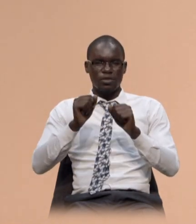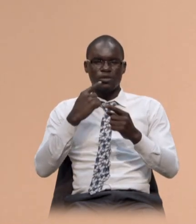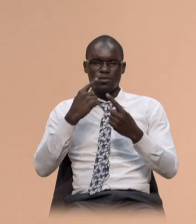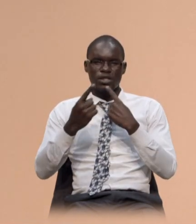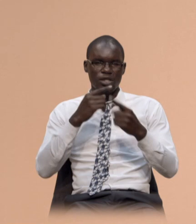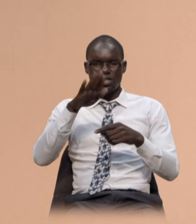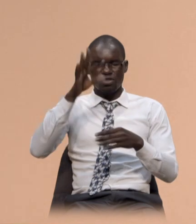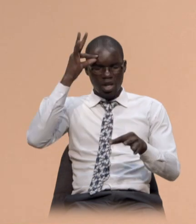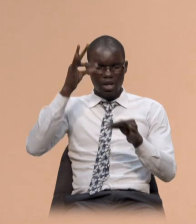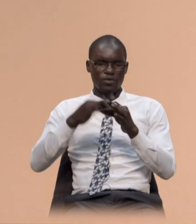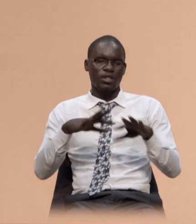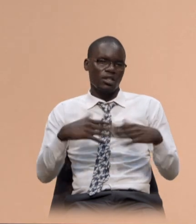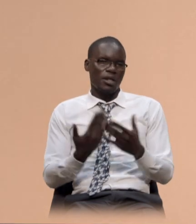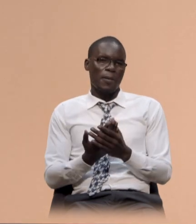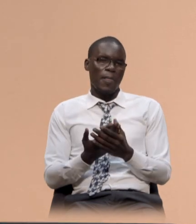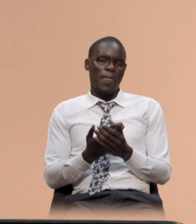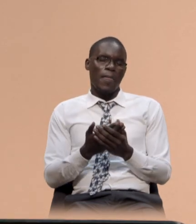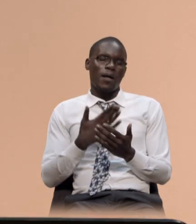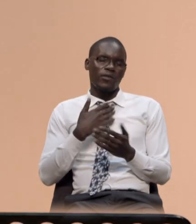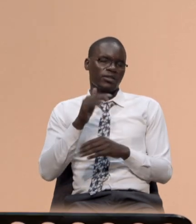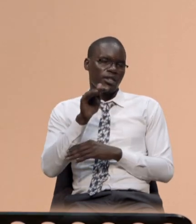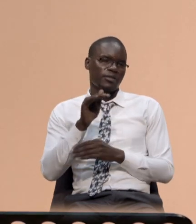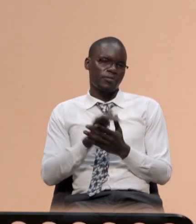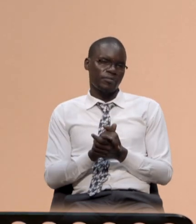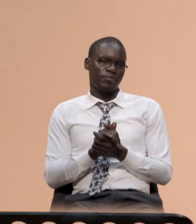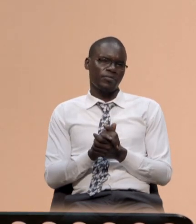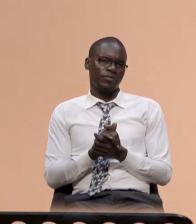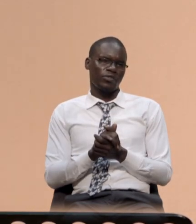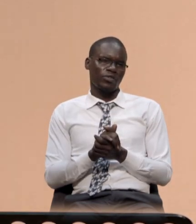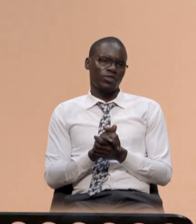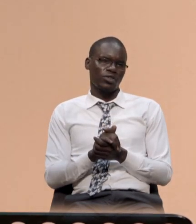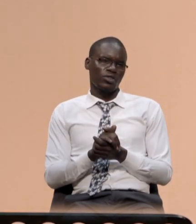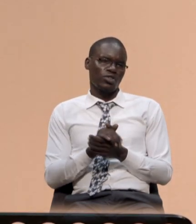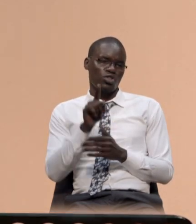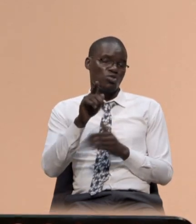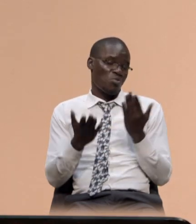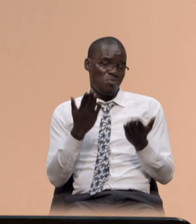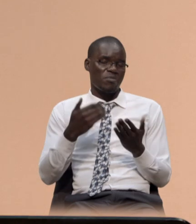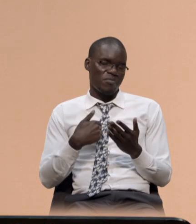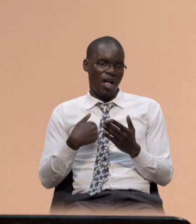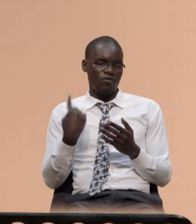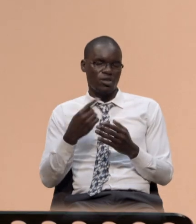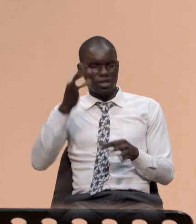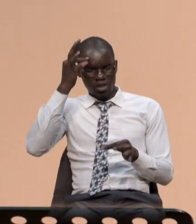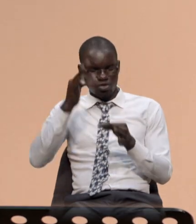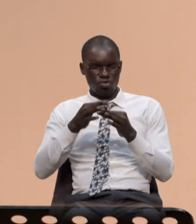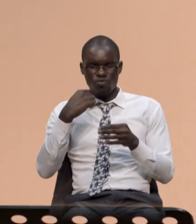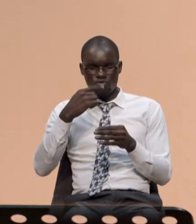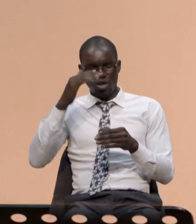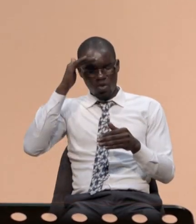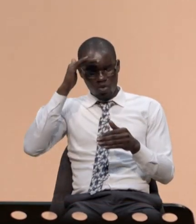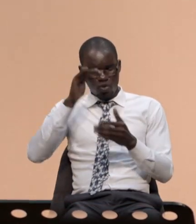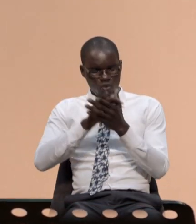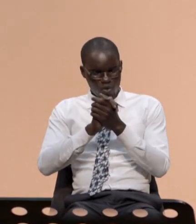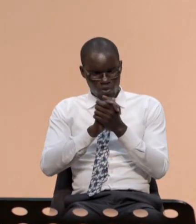taja imani yako. Nacha nikuulize ya kwamba waweza dhani ya kwamba kulikuwa na Ayubu peke yake duniani waliyekuwa na mabudu Mungu?